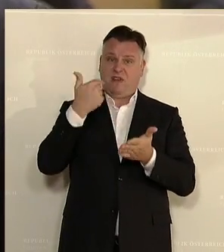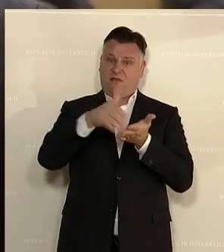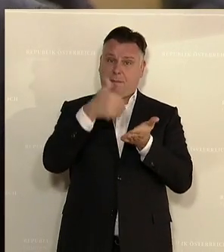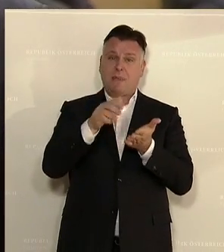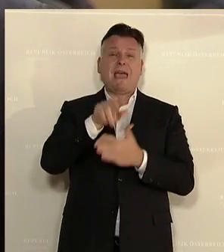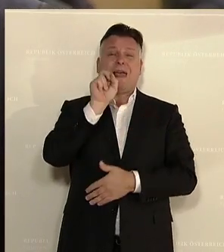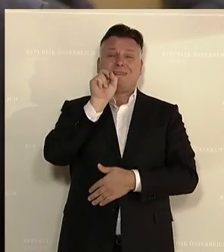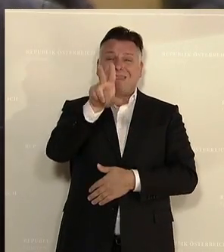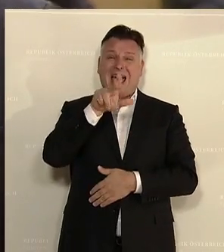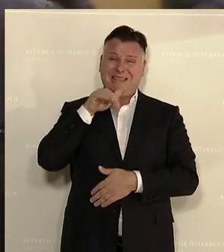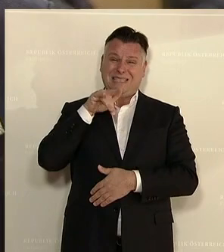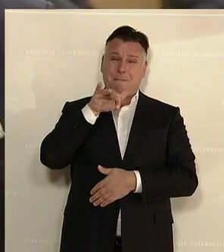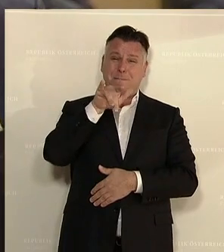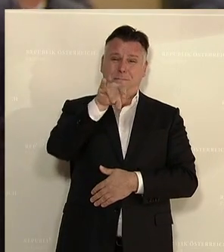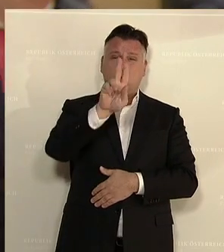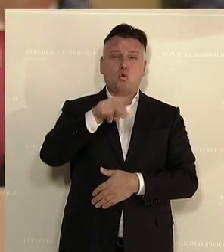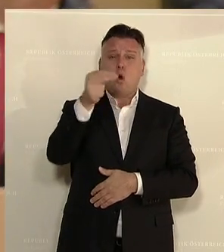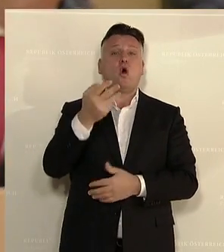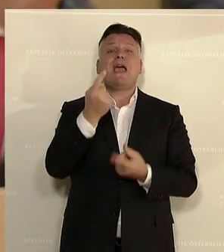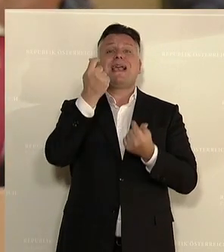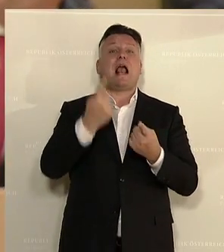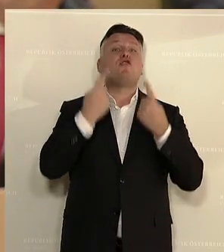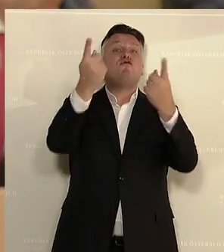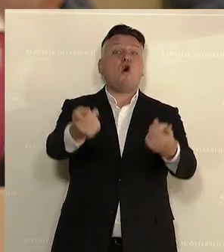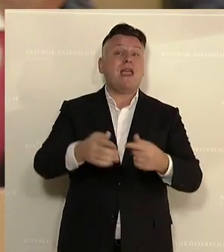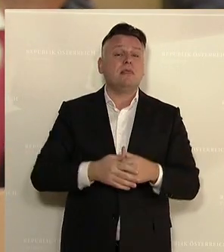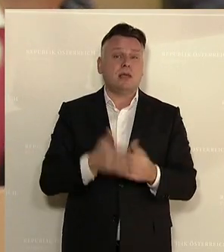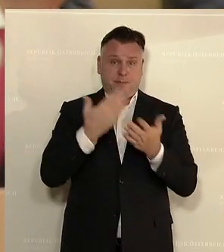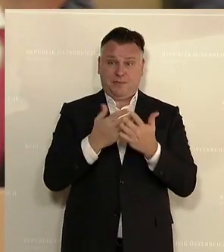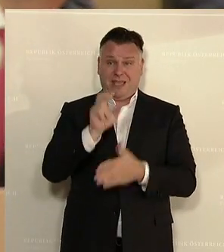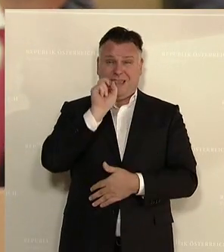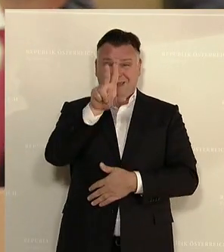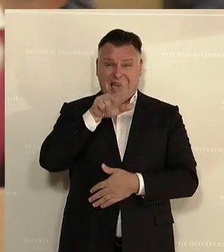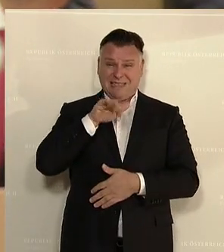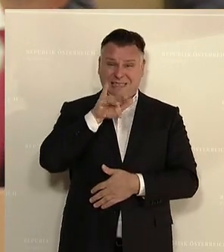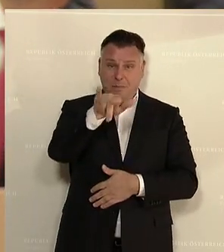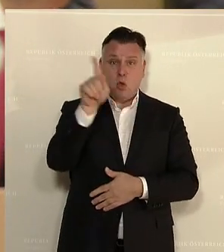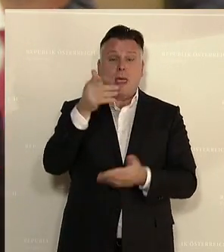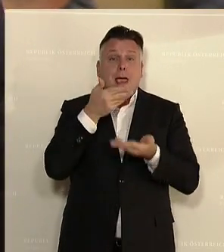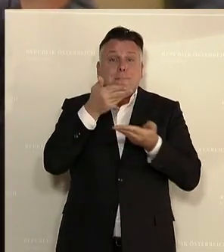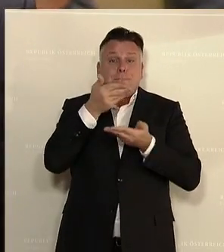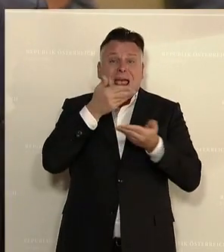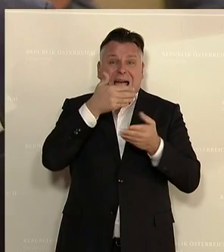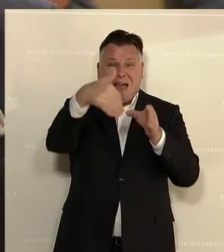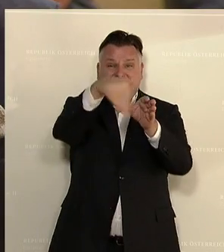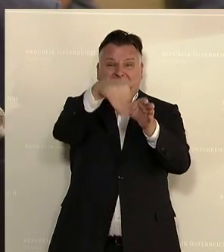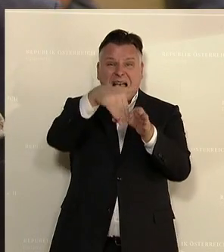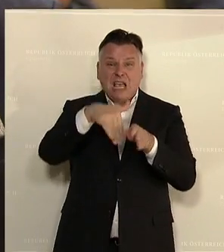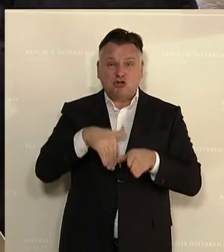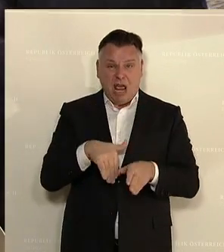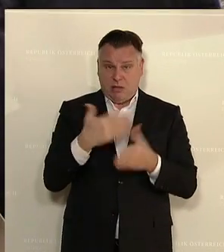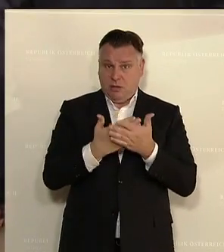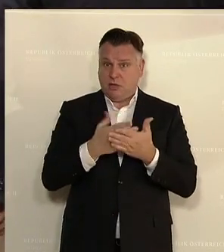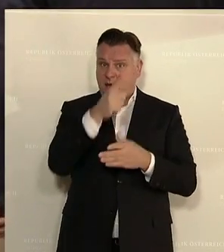13 Millionen Euro verbrannt. Wir wissen nicht wofür. Also wenn man sich schon 13 Millionen Euro Berater leistet in diesem Ministerium, dann könnten diese